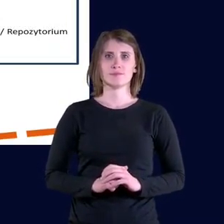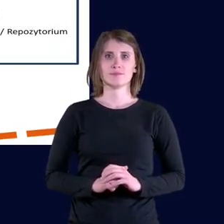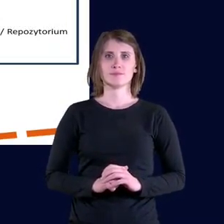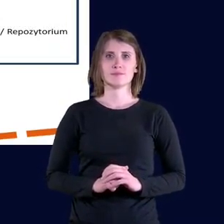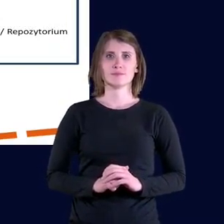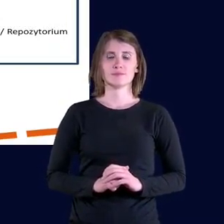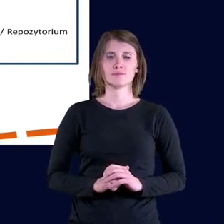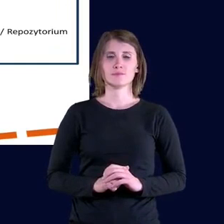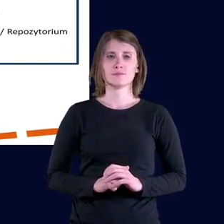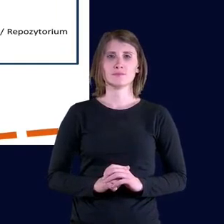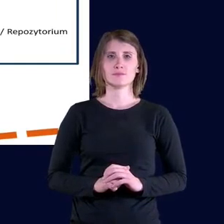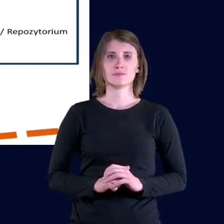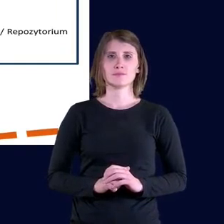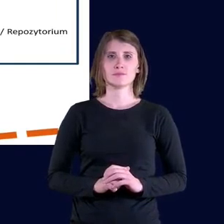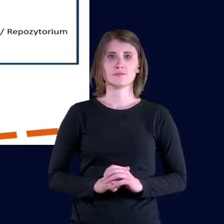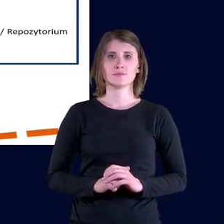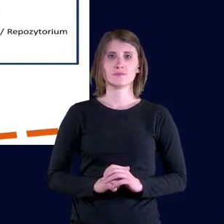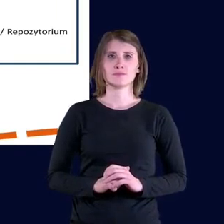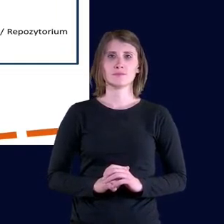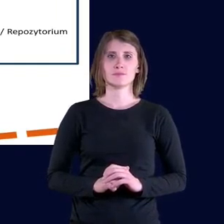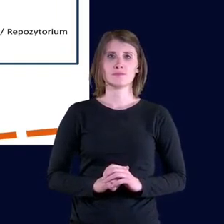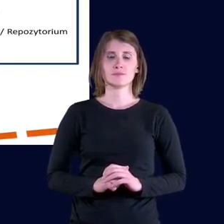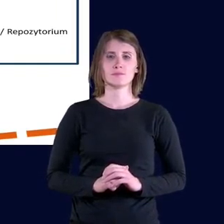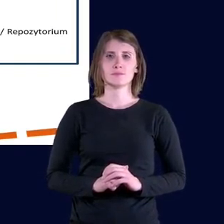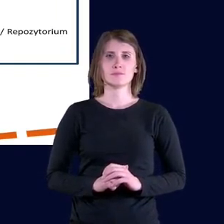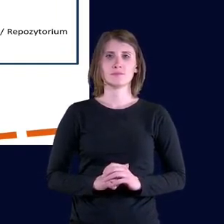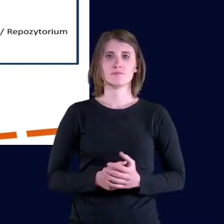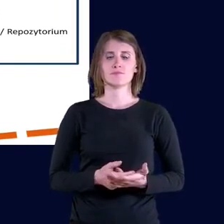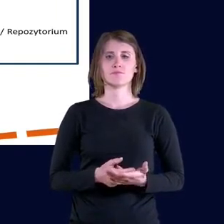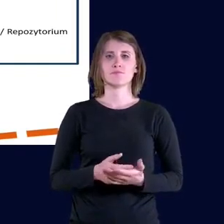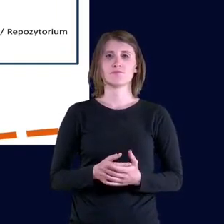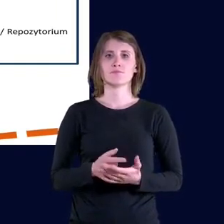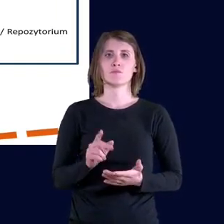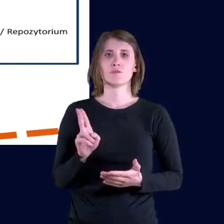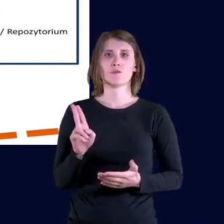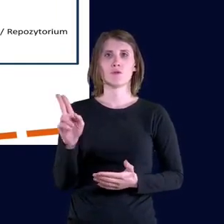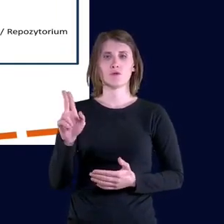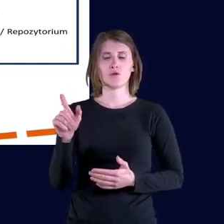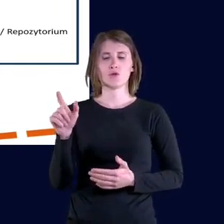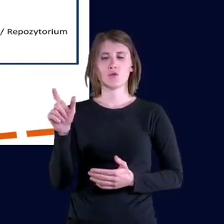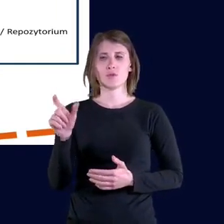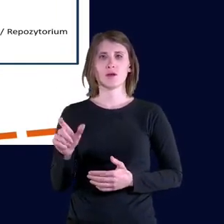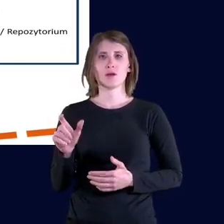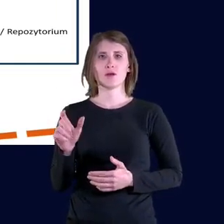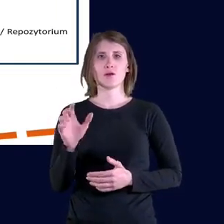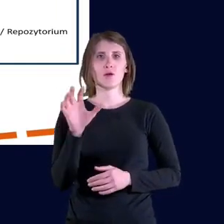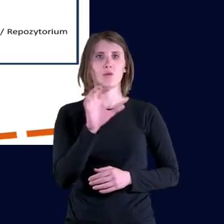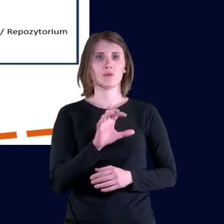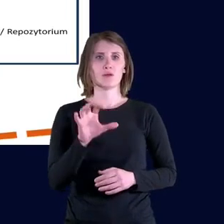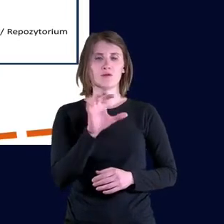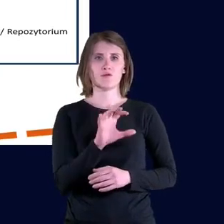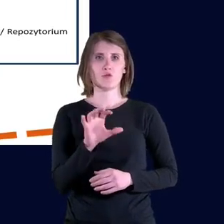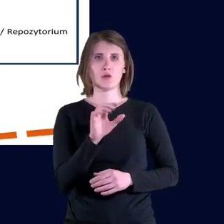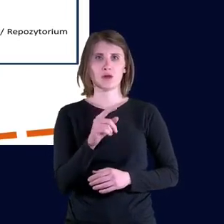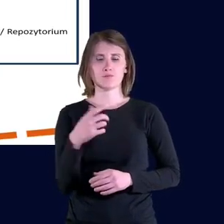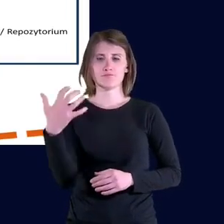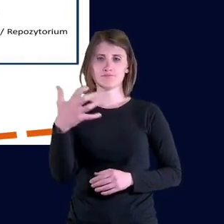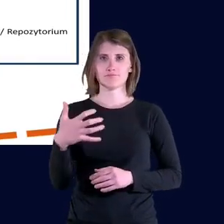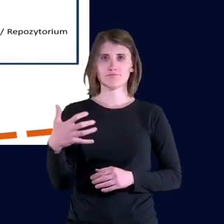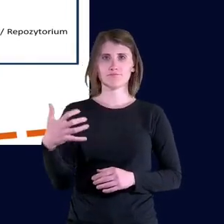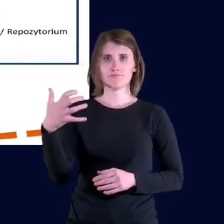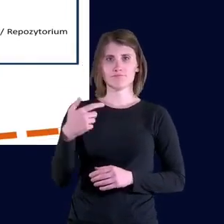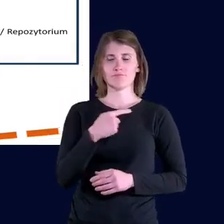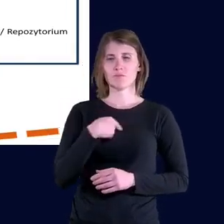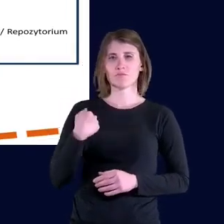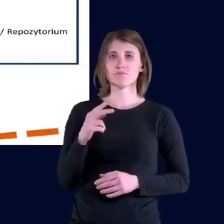i tutaj odcinek transinfo nowości czyli kierujący konto grinday tam